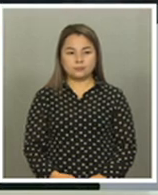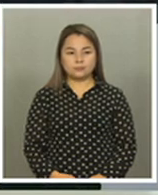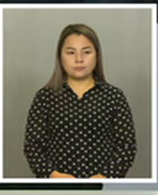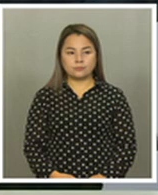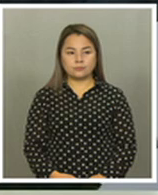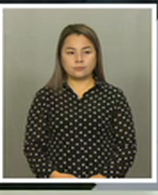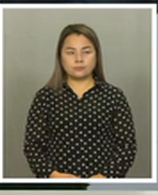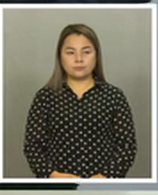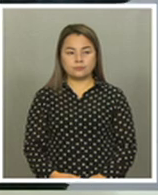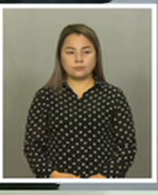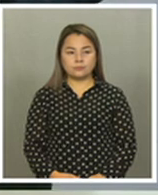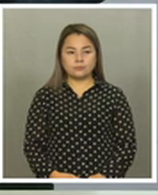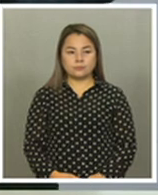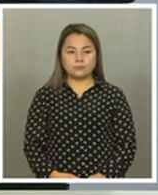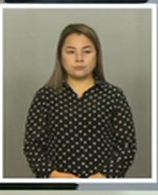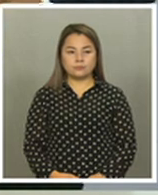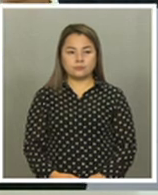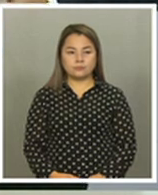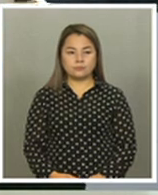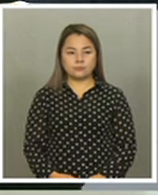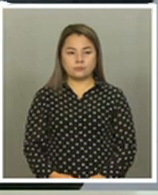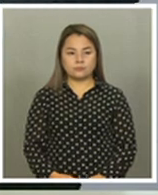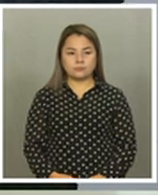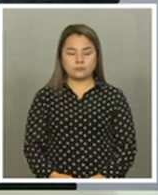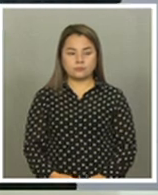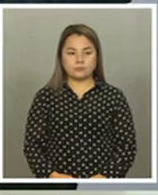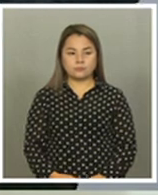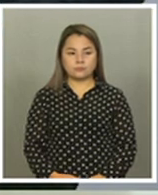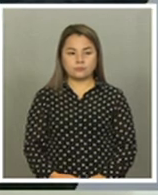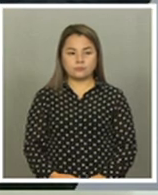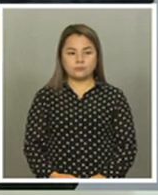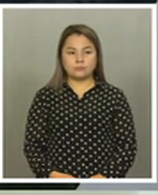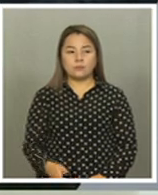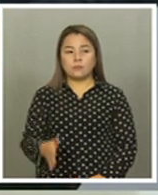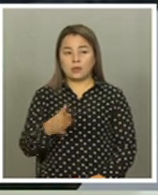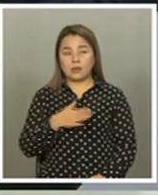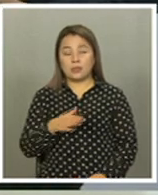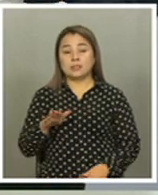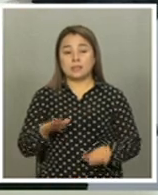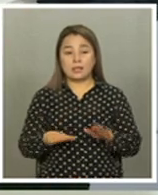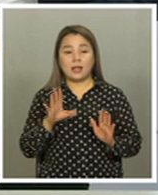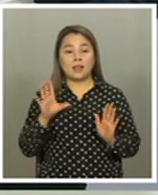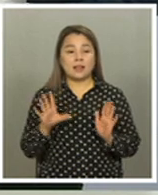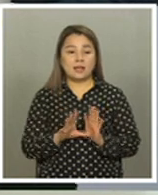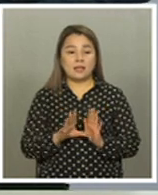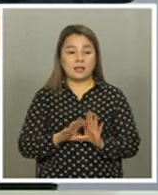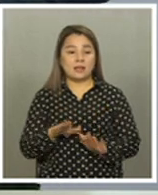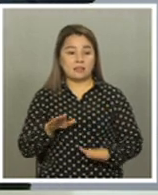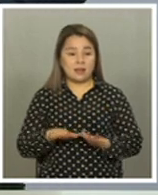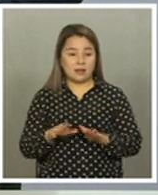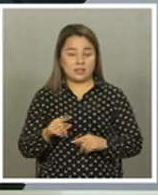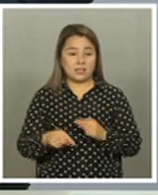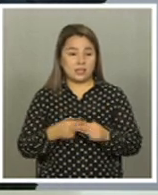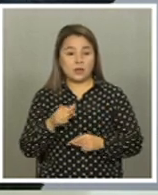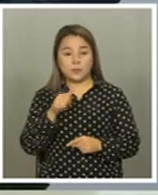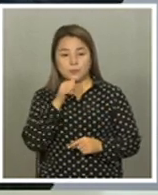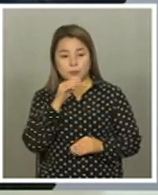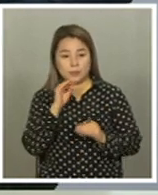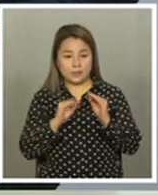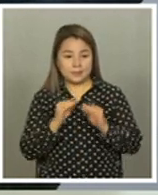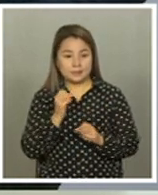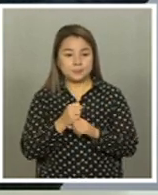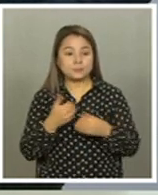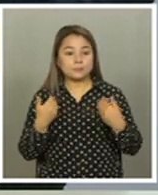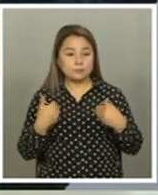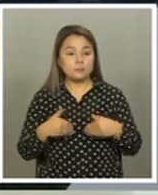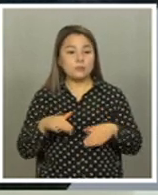0,100-нан 7 тоннаға тең. Келесі біздің таразымыз электронды таразы. Электронды таразы мен дененің массасын